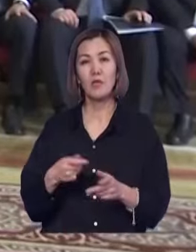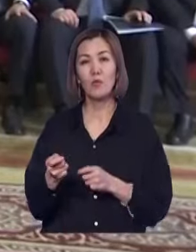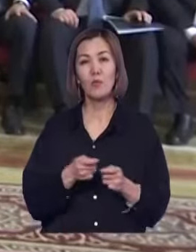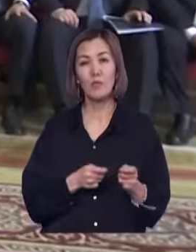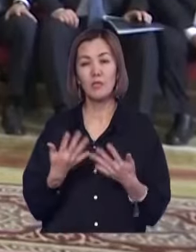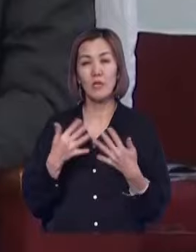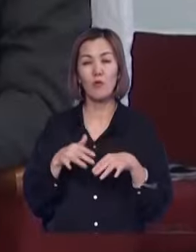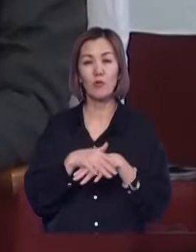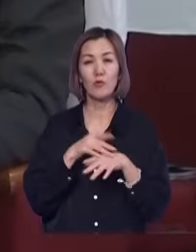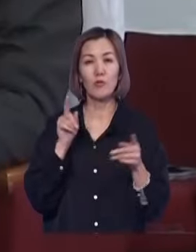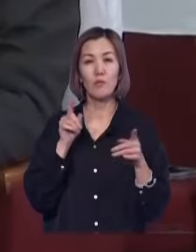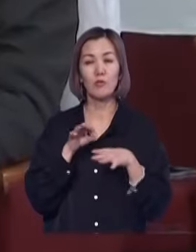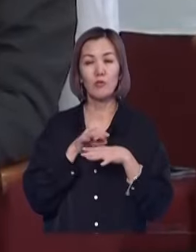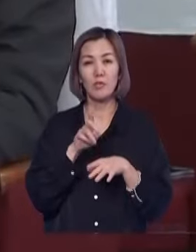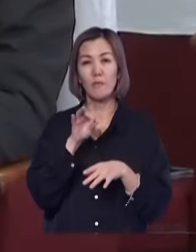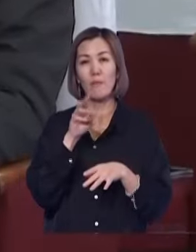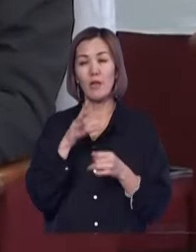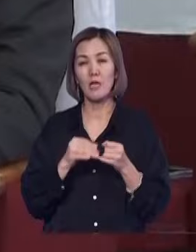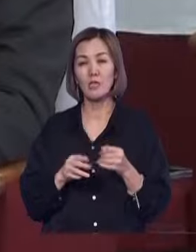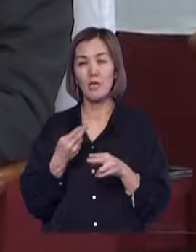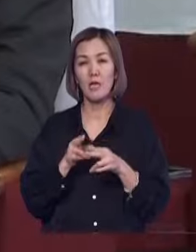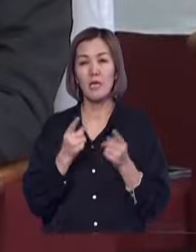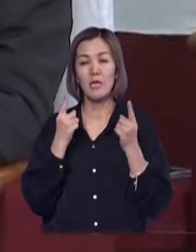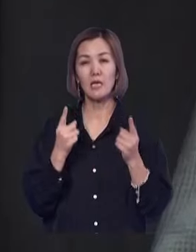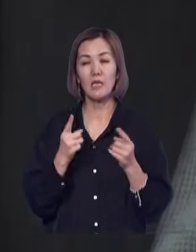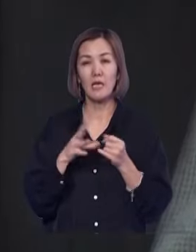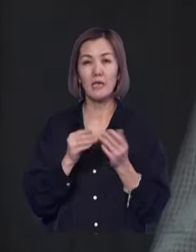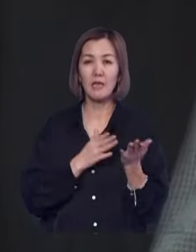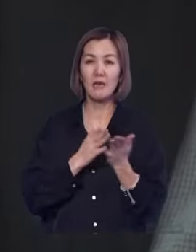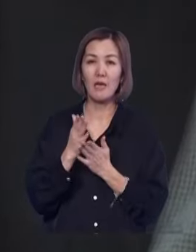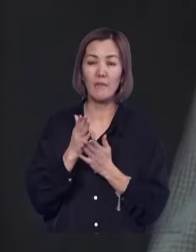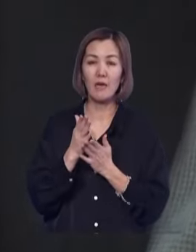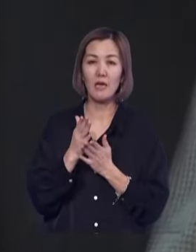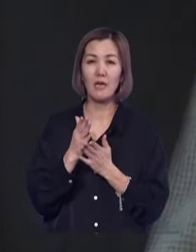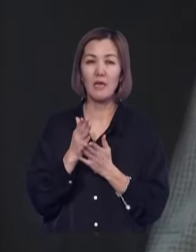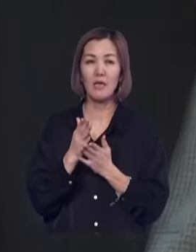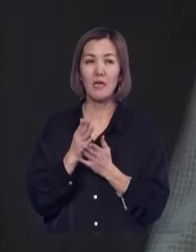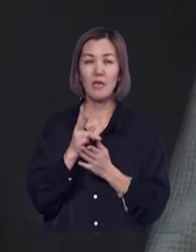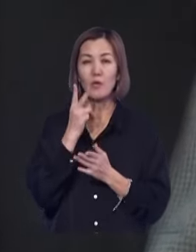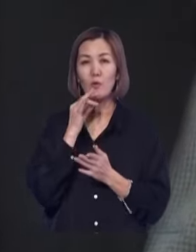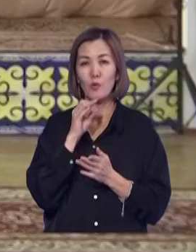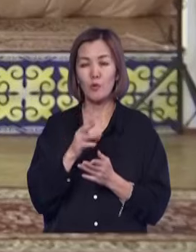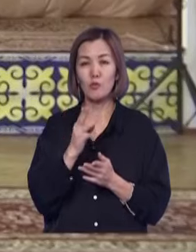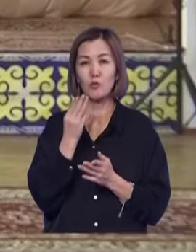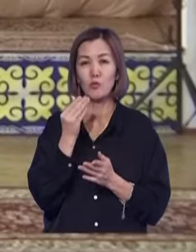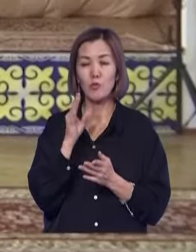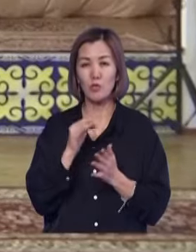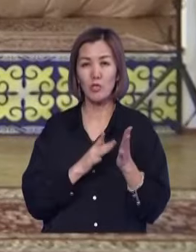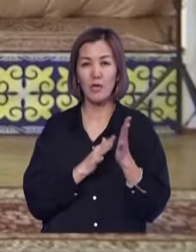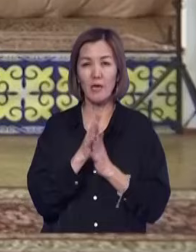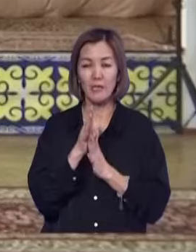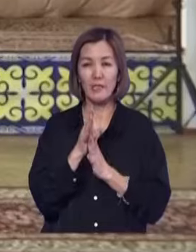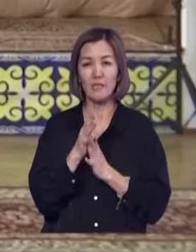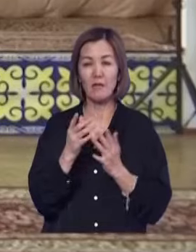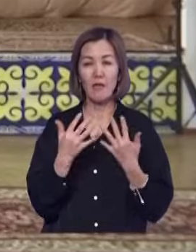ауыл тұрғындарымен жүздесті. Балқаш ауданы облыстағы ең ірі аграрлы аймақтардың бірі, яғни ақ күріш пен жоңышқа және мал